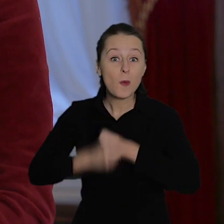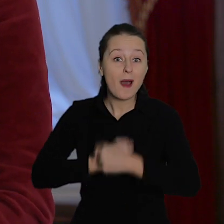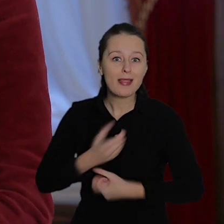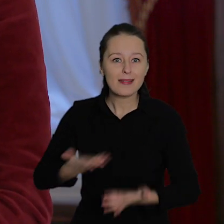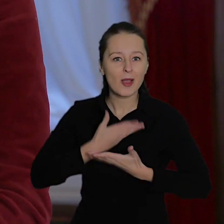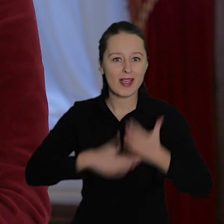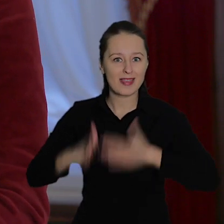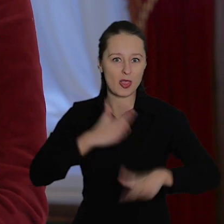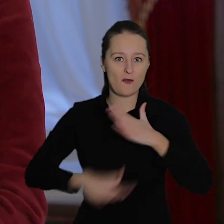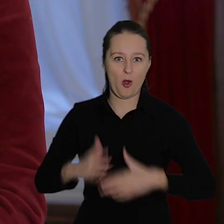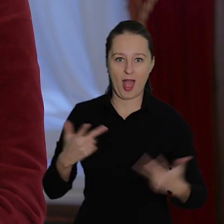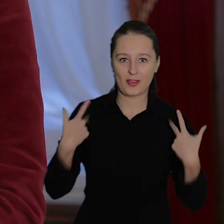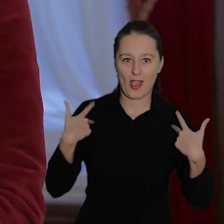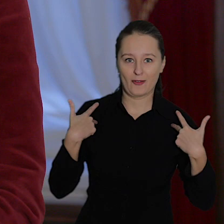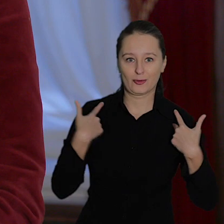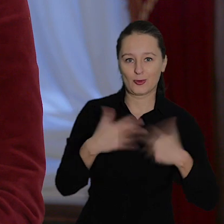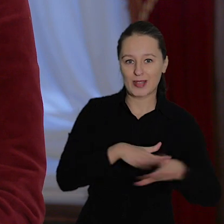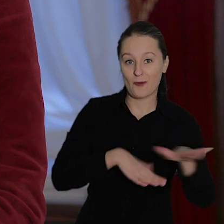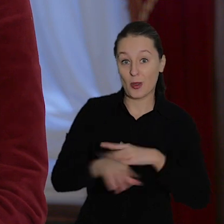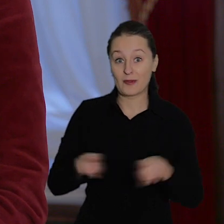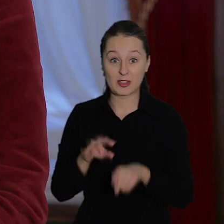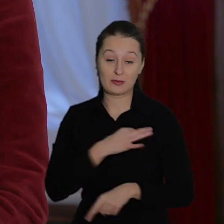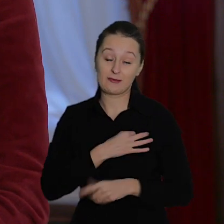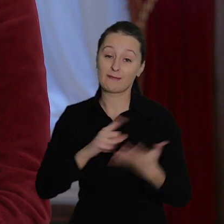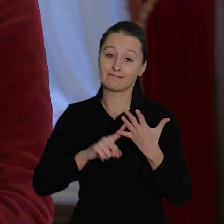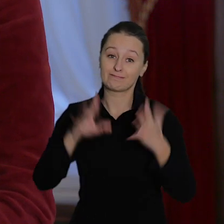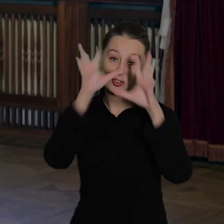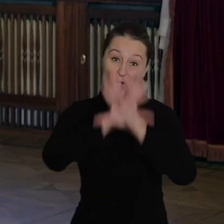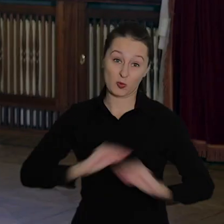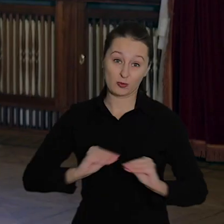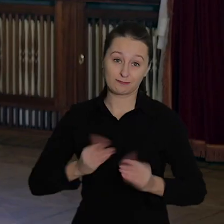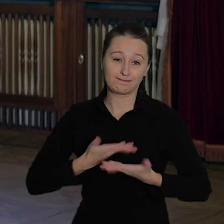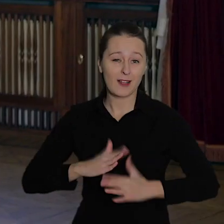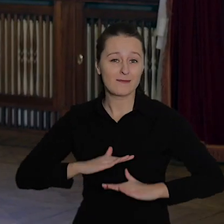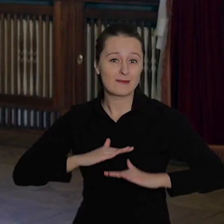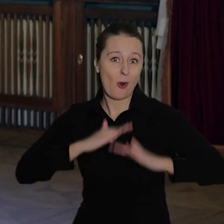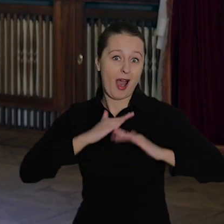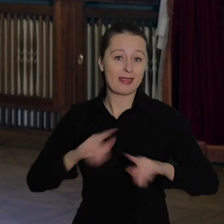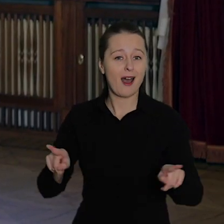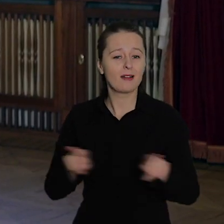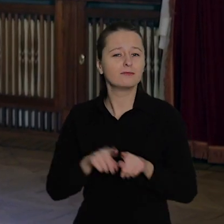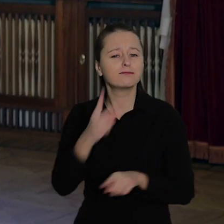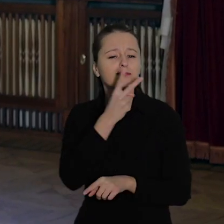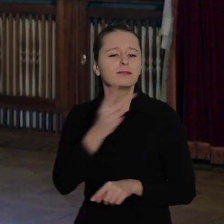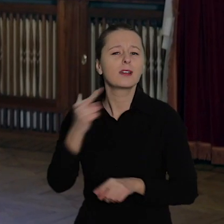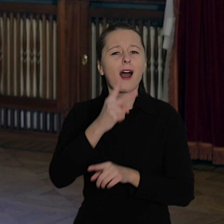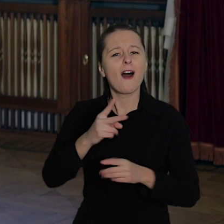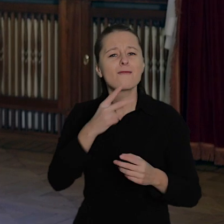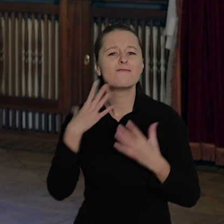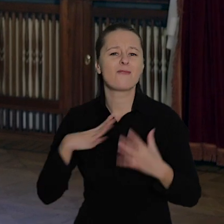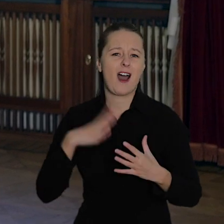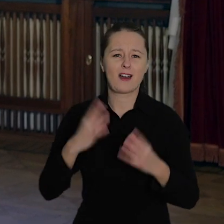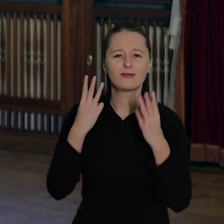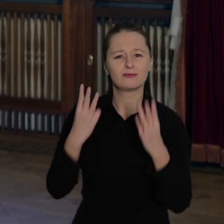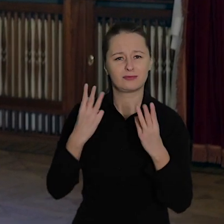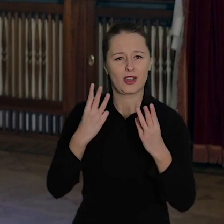współpracy przynoszącej satysfakcję w życiu zawodowym i prywatnym oraz szacunku, który wzbogaca nas i pozwala